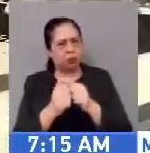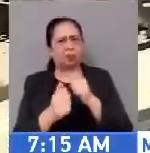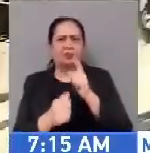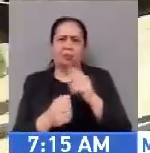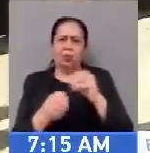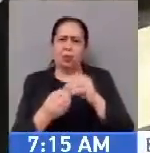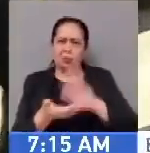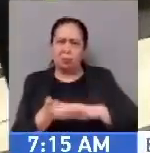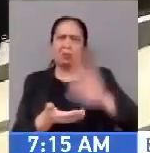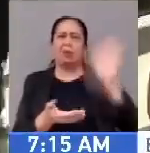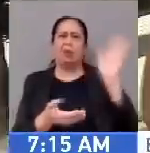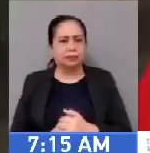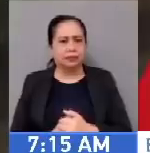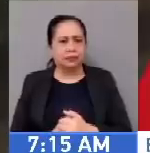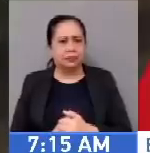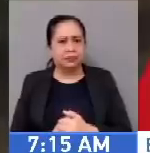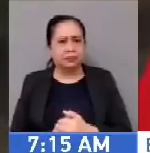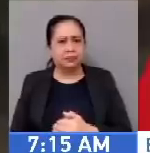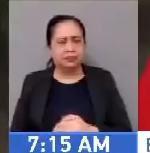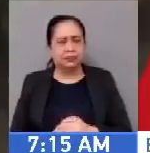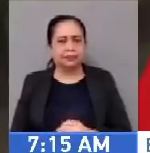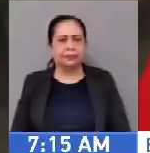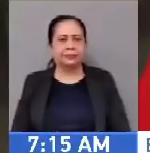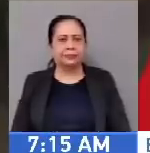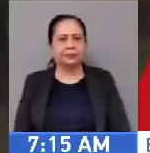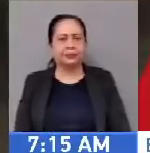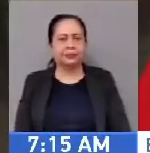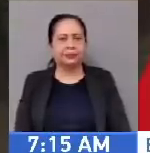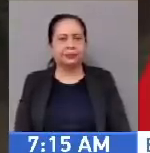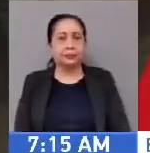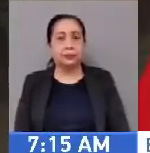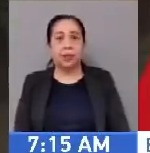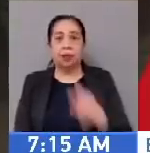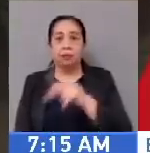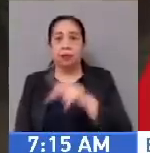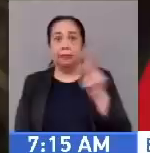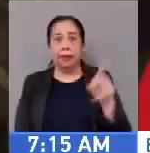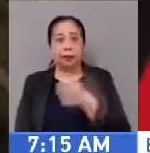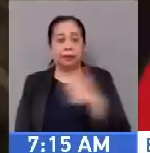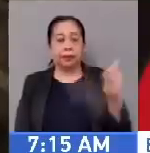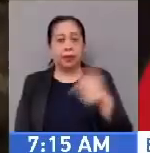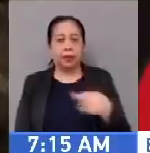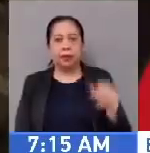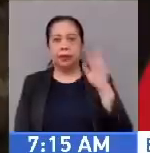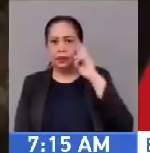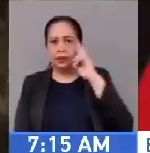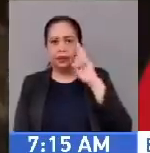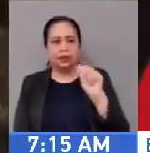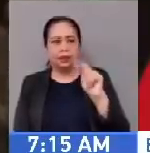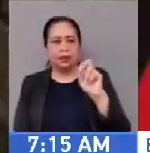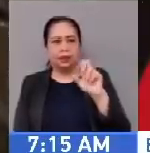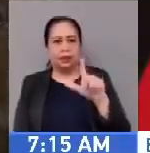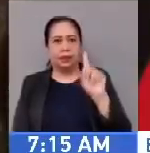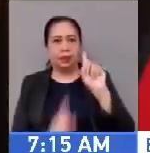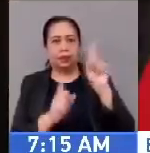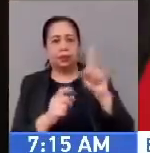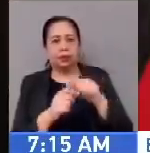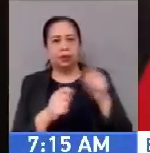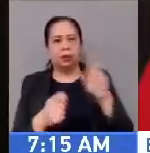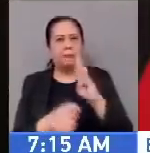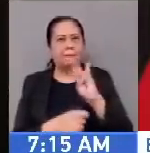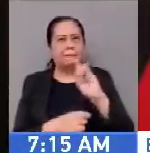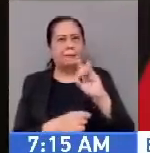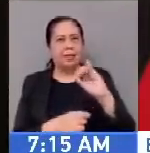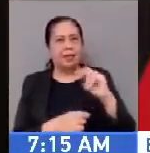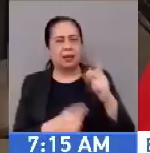presyo ng mga produktong petrolyo. Sa Pampanga ang biyahe ni Roniel Capoy ngayong umaga para dumalo sa isang bidding. Sa Masinag, Antipolo